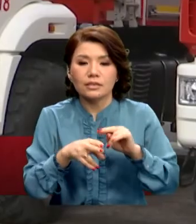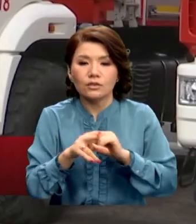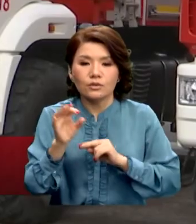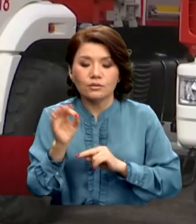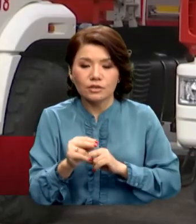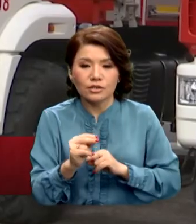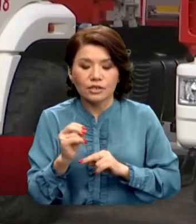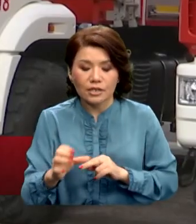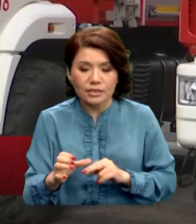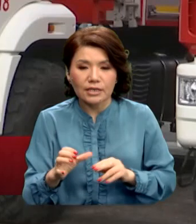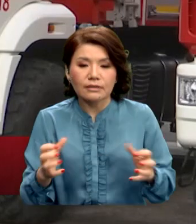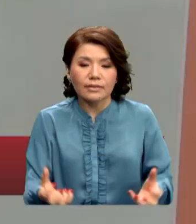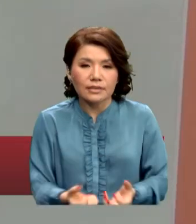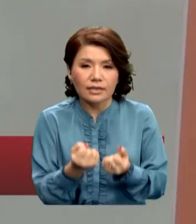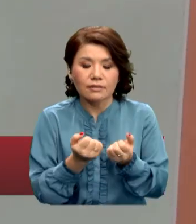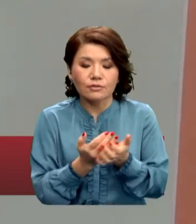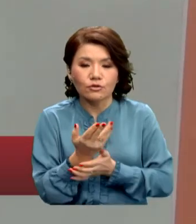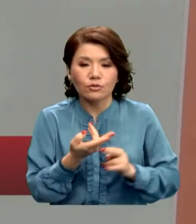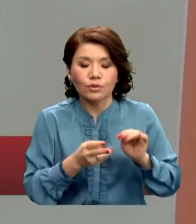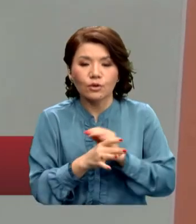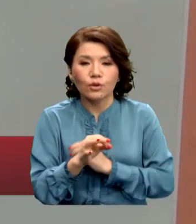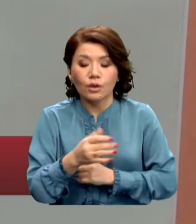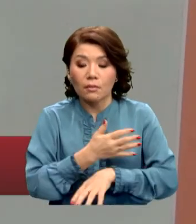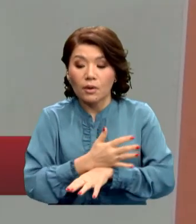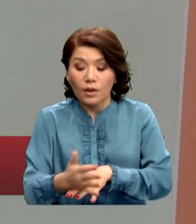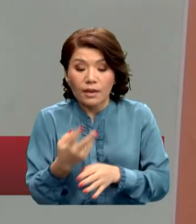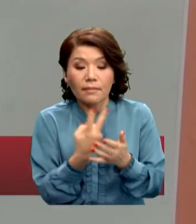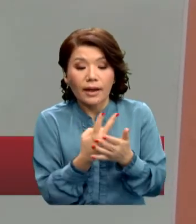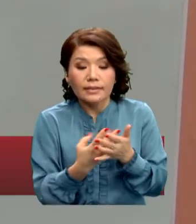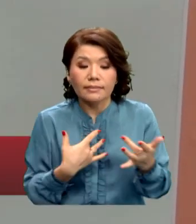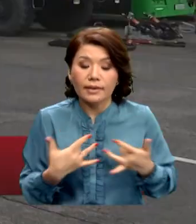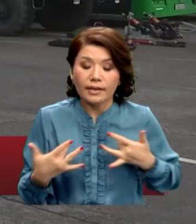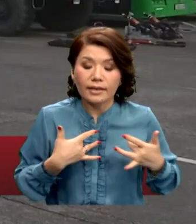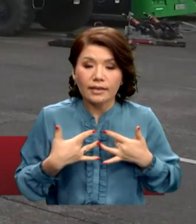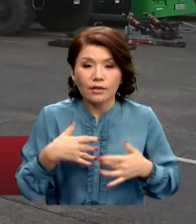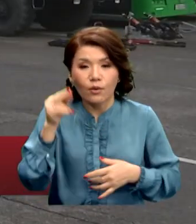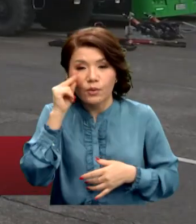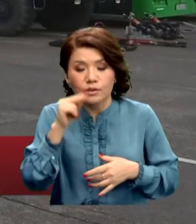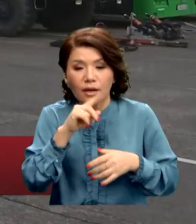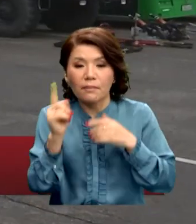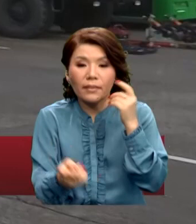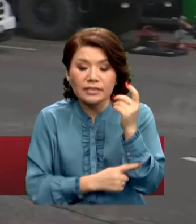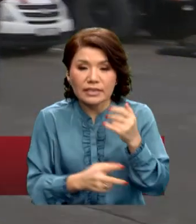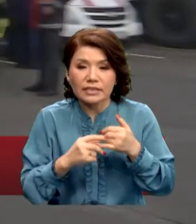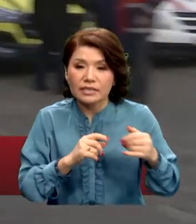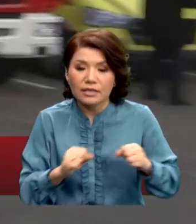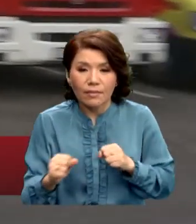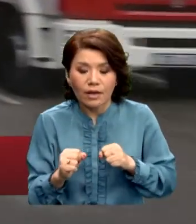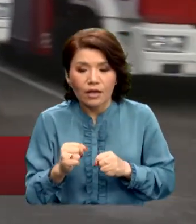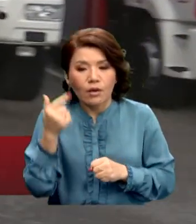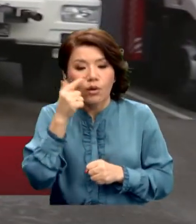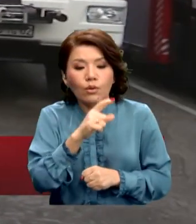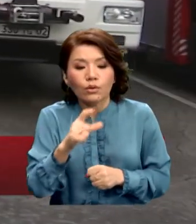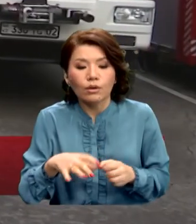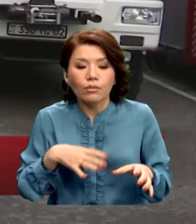ситуациям и спасательной службы. Стоит отметить, что после наглядной демонстрации учебных последствий землетрясения у горожан сменилось мнение